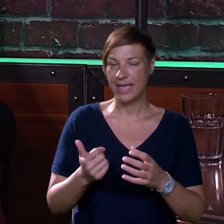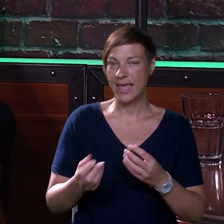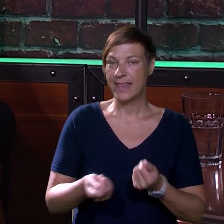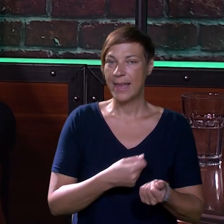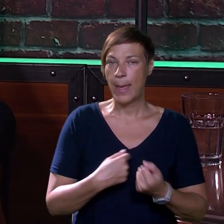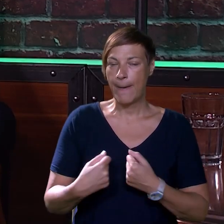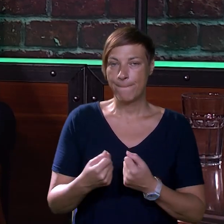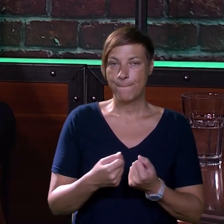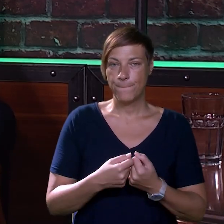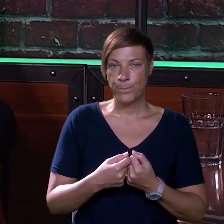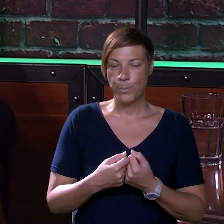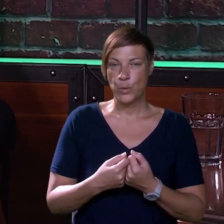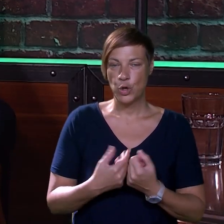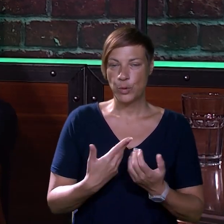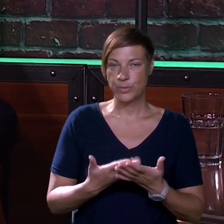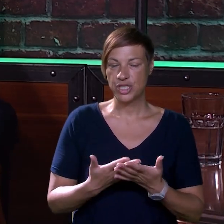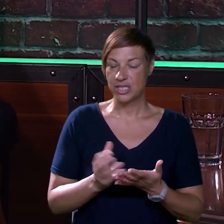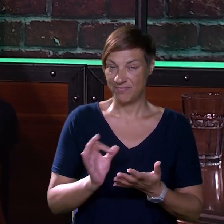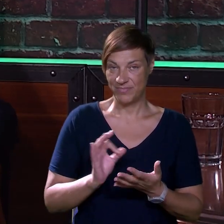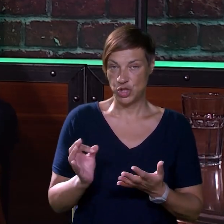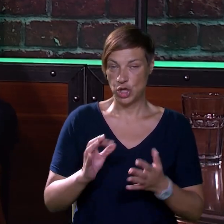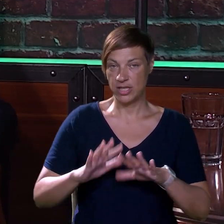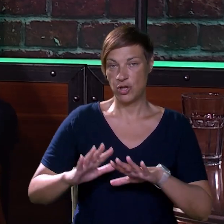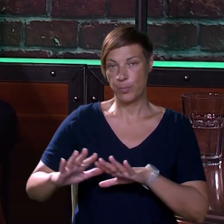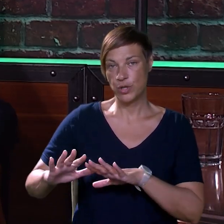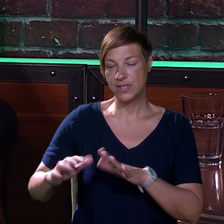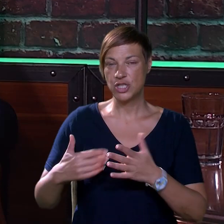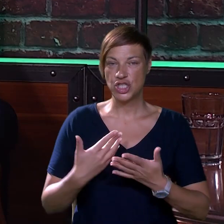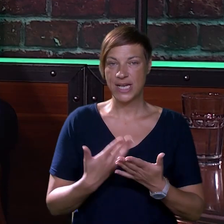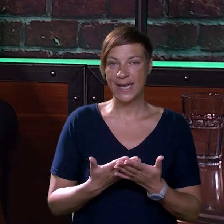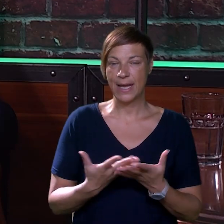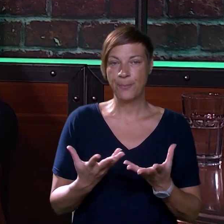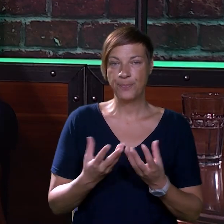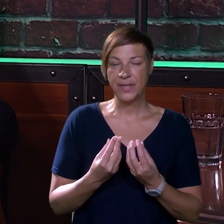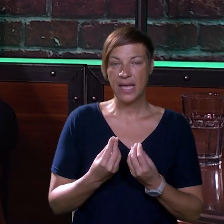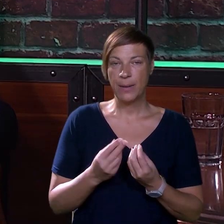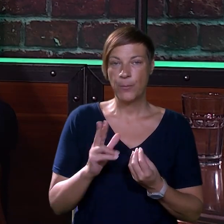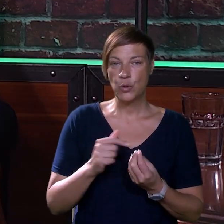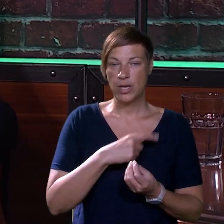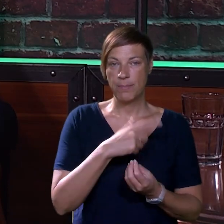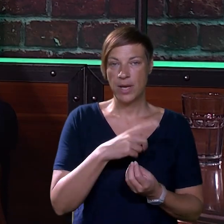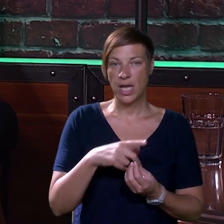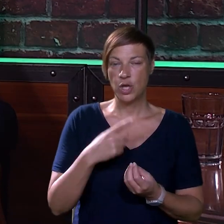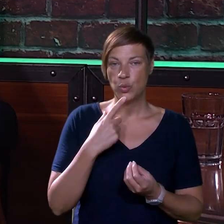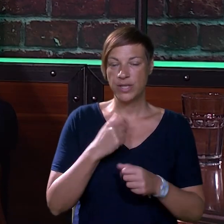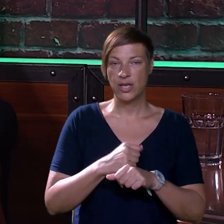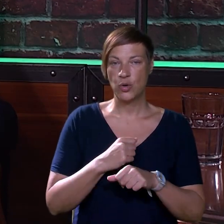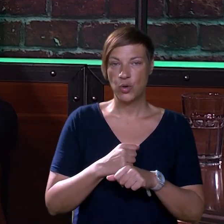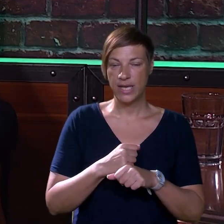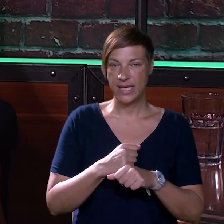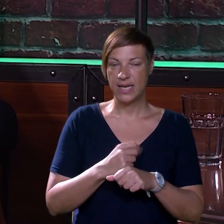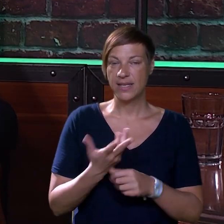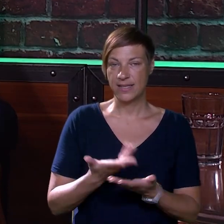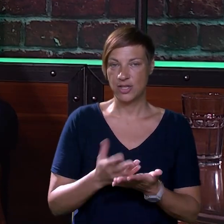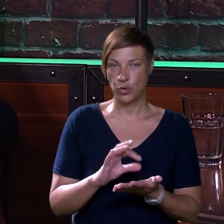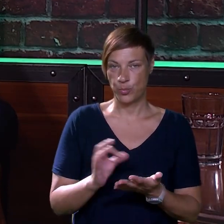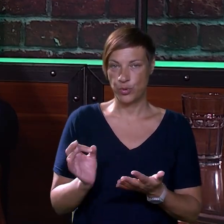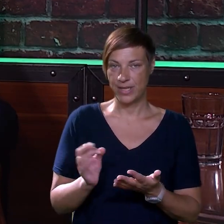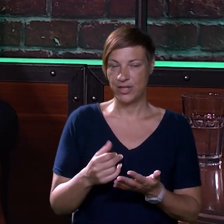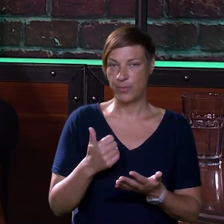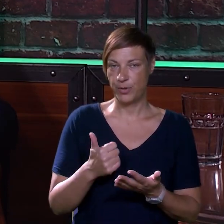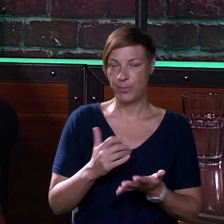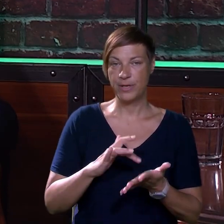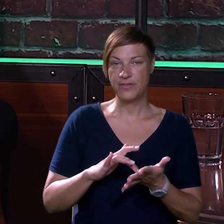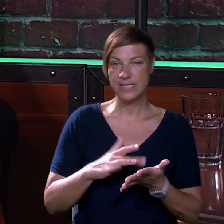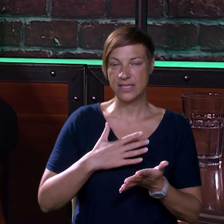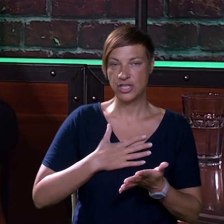momčad, da rečete solidno posložena, tu jako puno ljudi ima koji rade da to bude dobro. Prvo bih